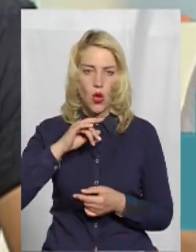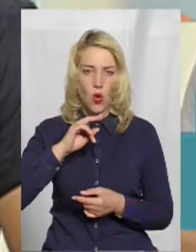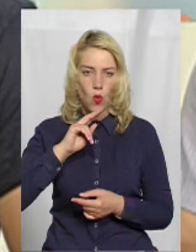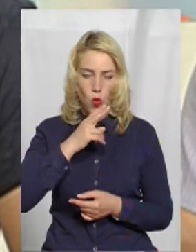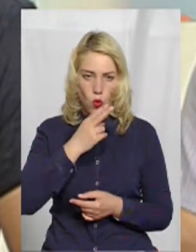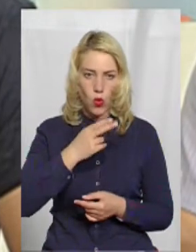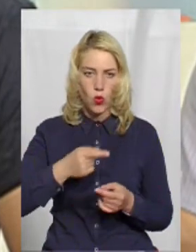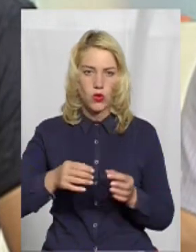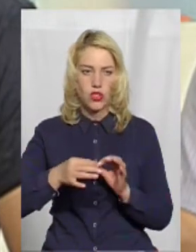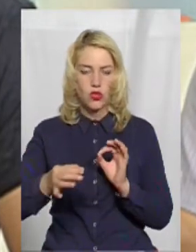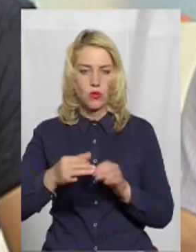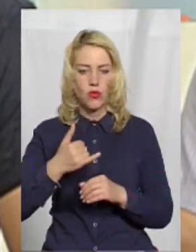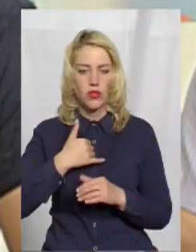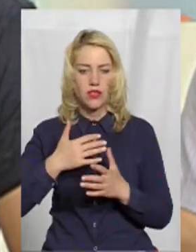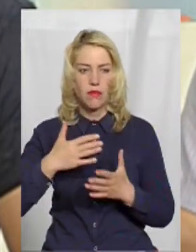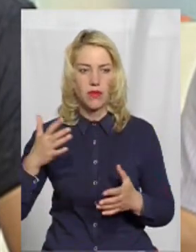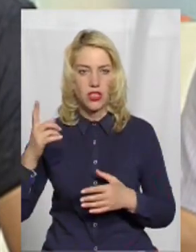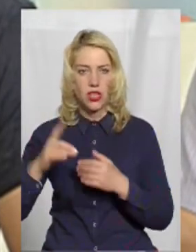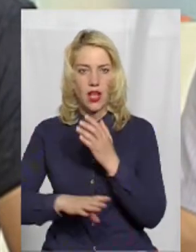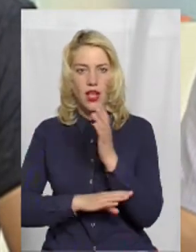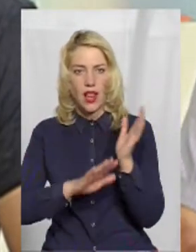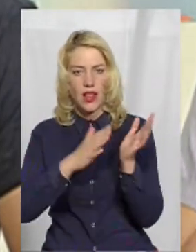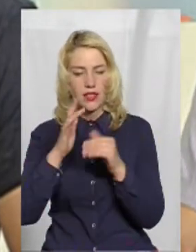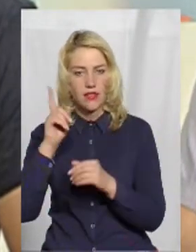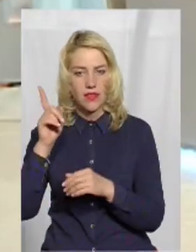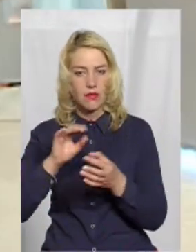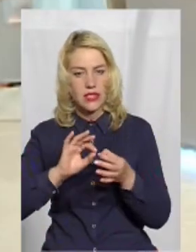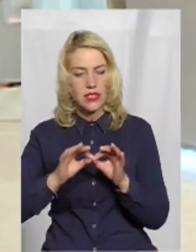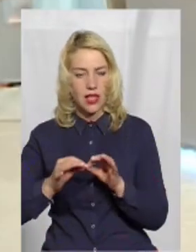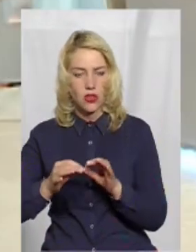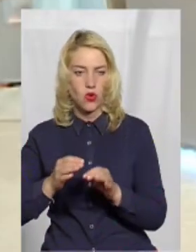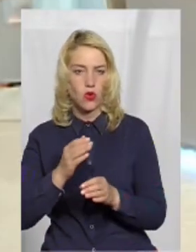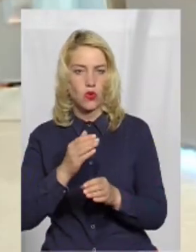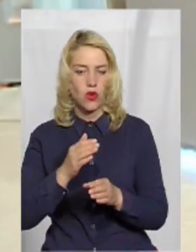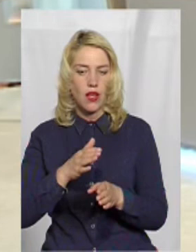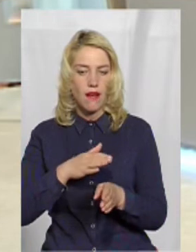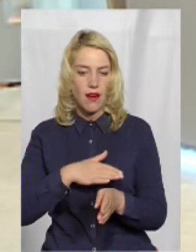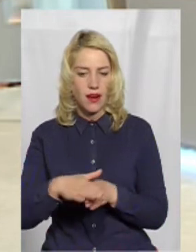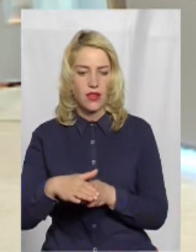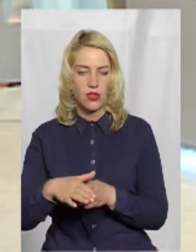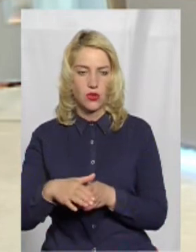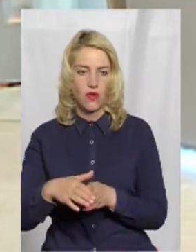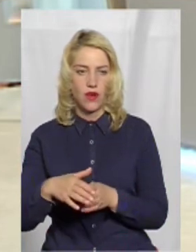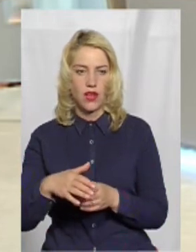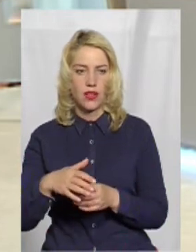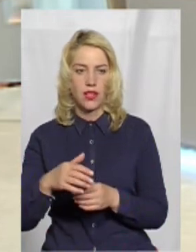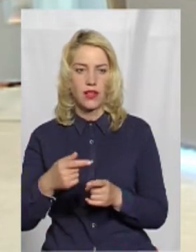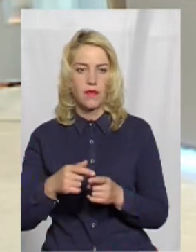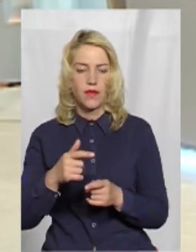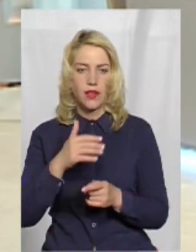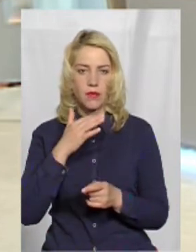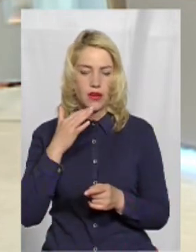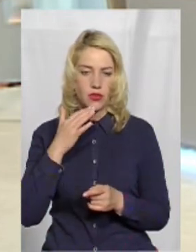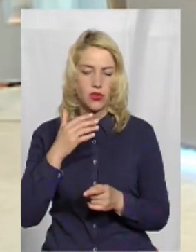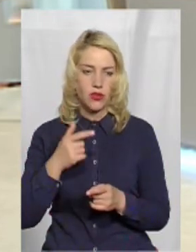В нас більше лісів, і там складно проаналізувати, бо частина, ну, велика частина цієї неділової деревини вже